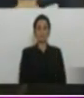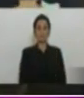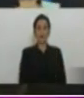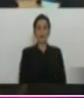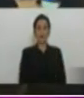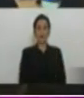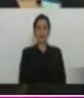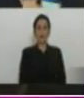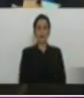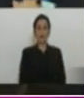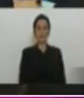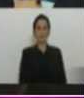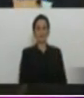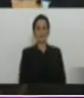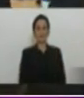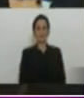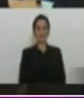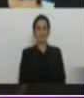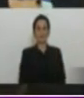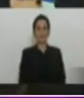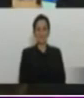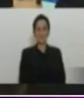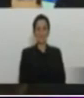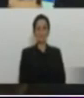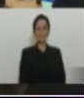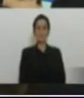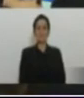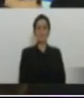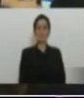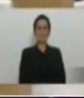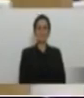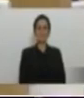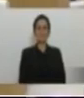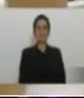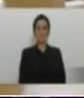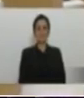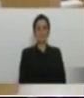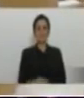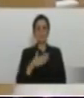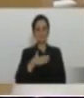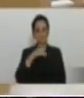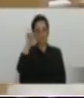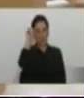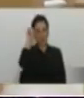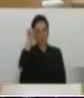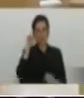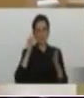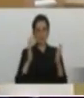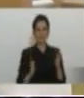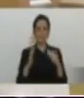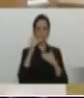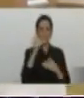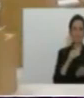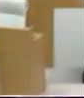ларис, курдо, бастан, да кавширебит. Мевт квиром, эсэ буас, ром, амодена пули мое пара, отхмоц да